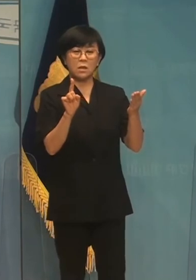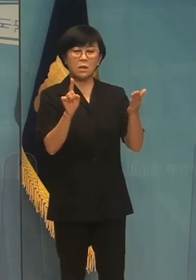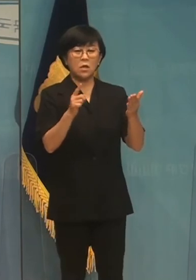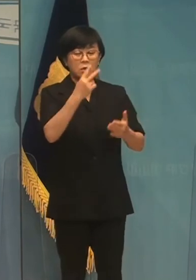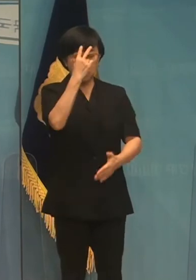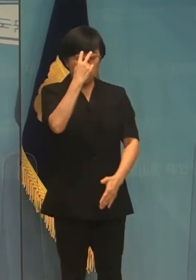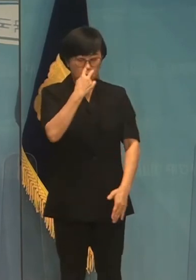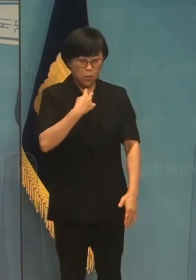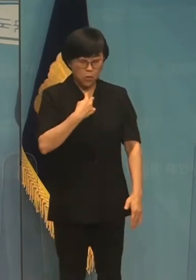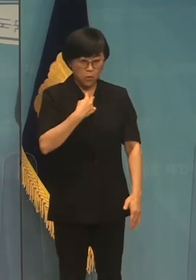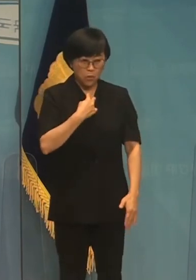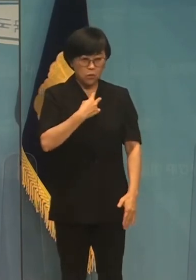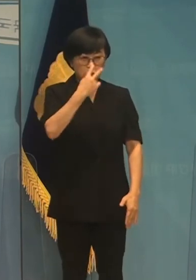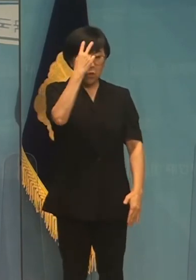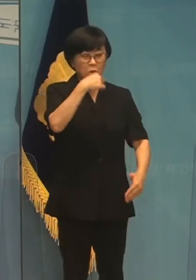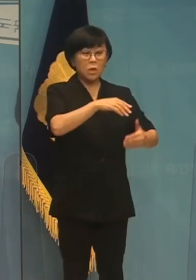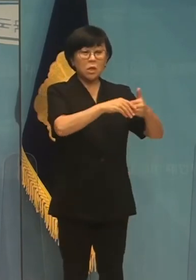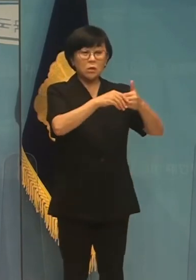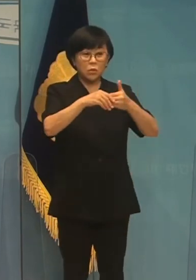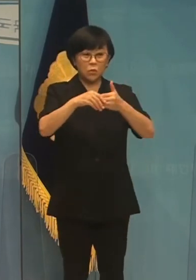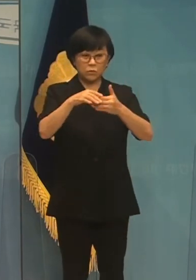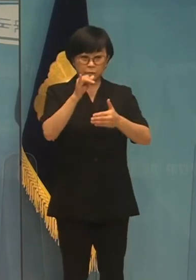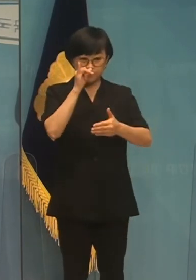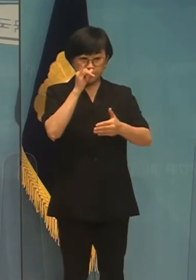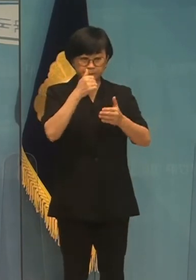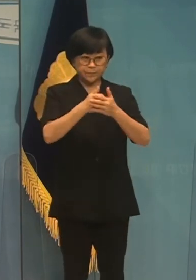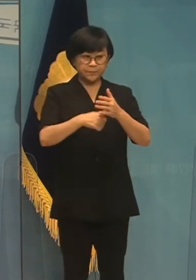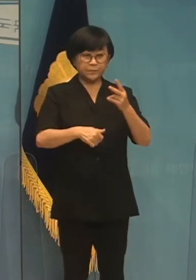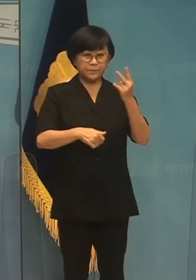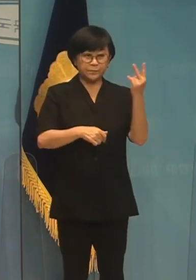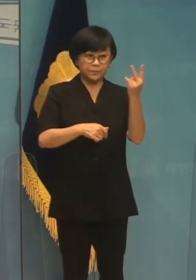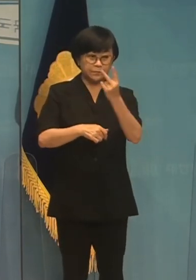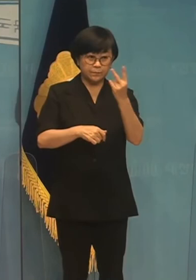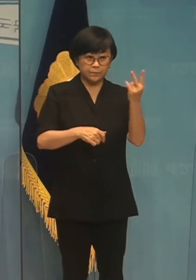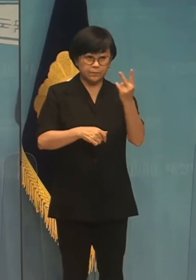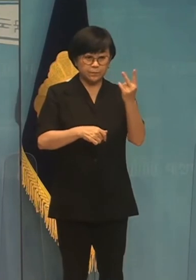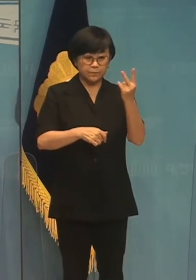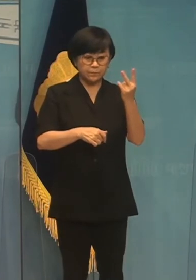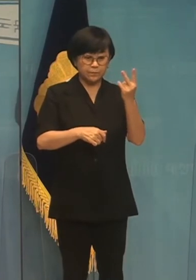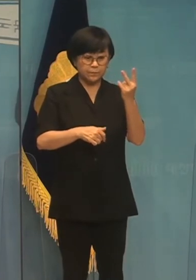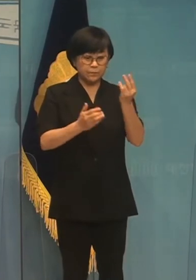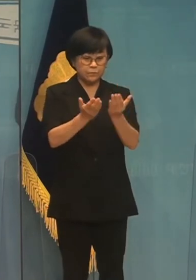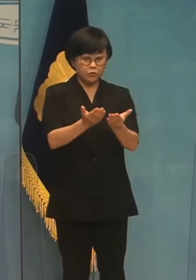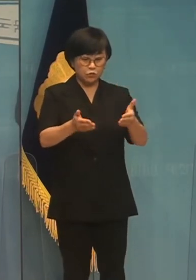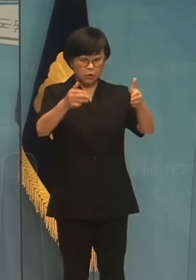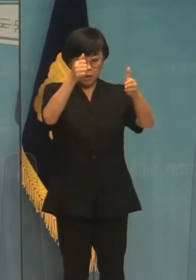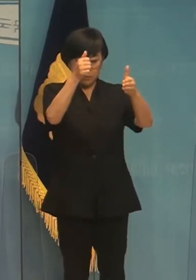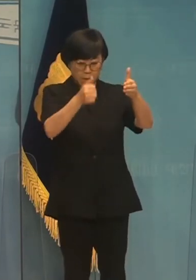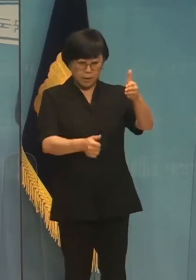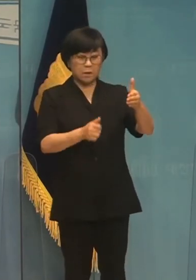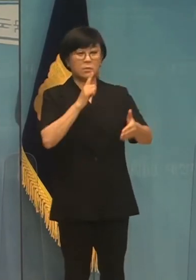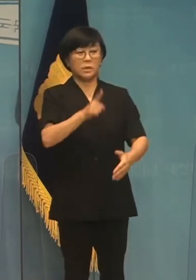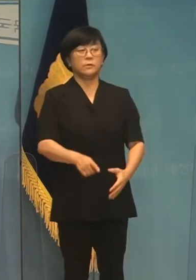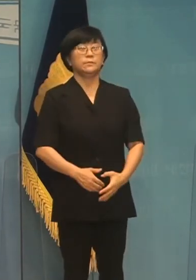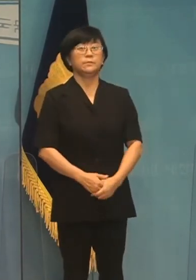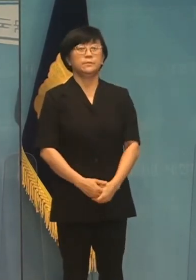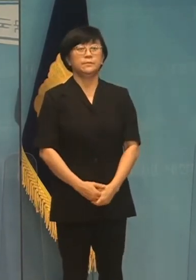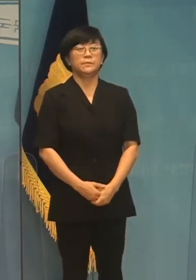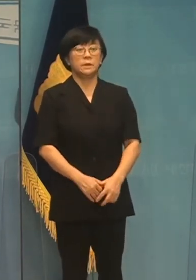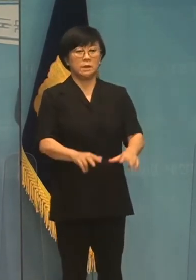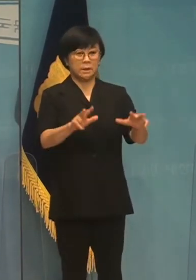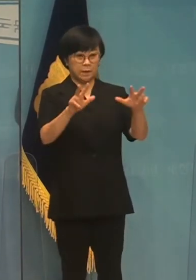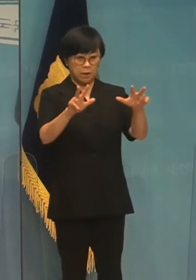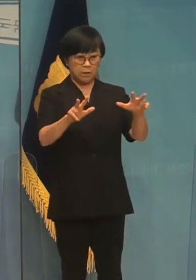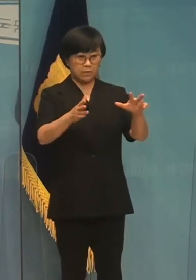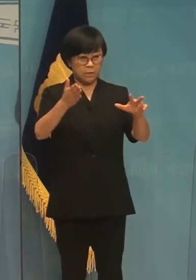소경이 소경을 인도하면 둘 다 구렁텅이에 빠진다는 점입니다.